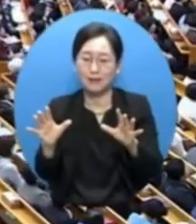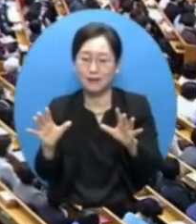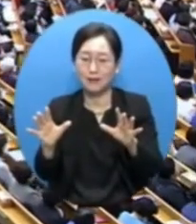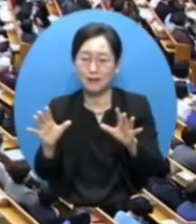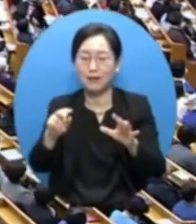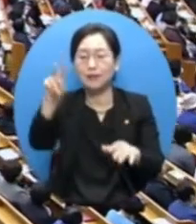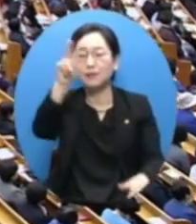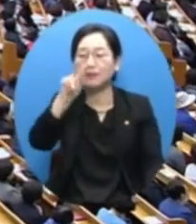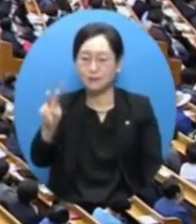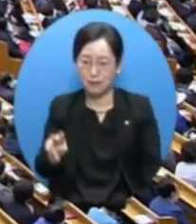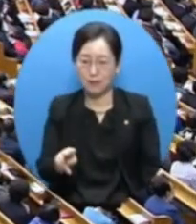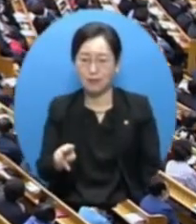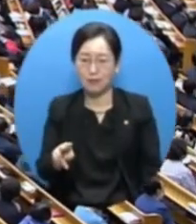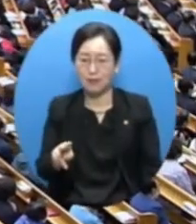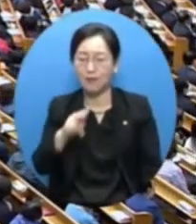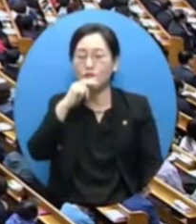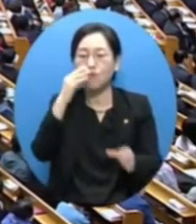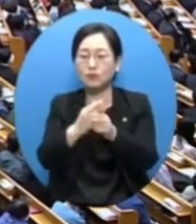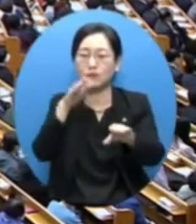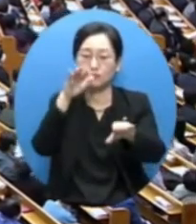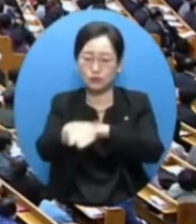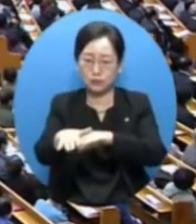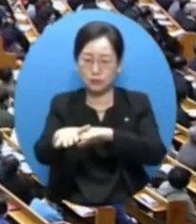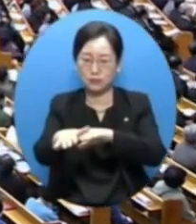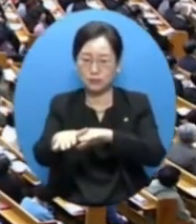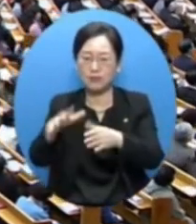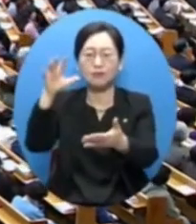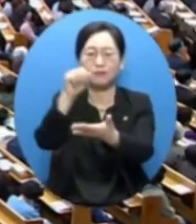베트남이 공산화되고 말았습니다.